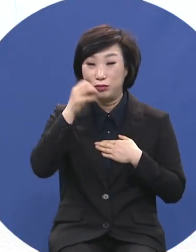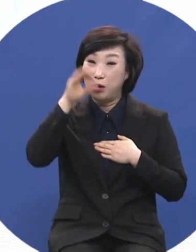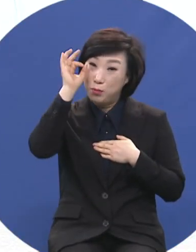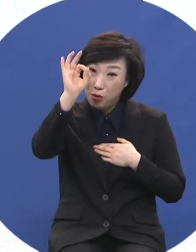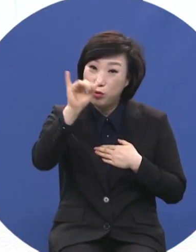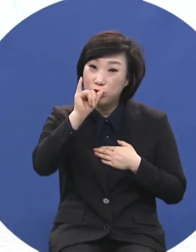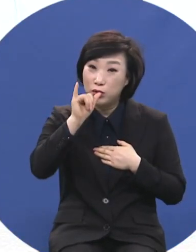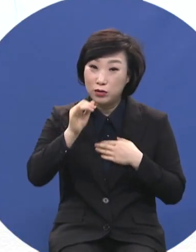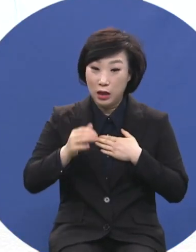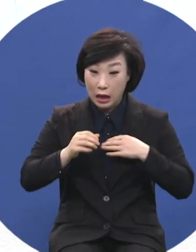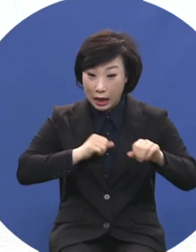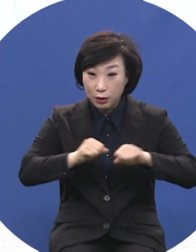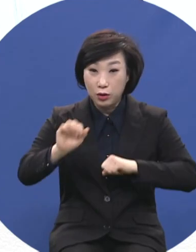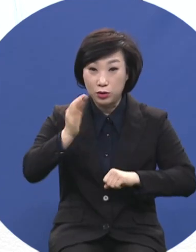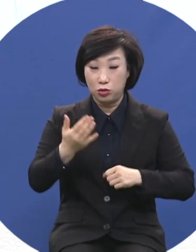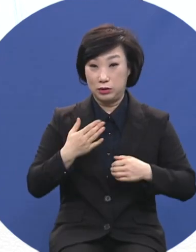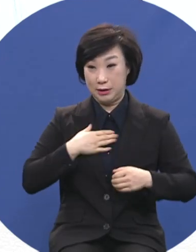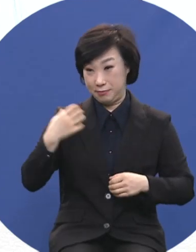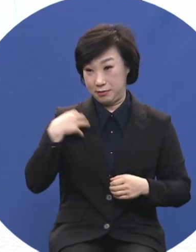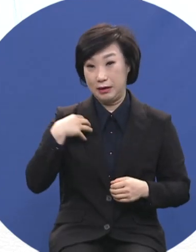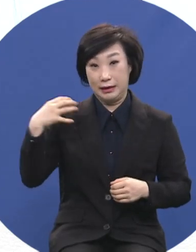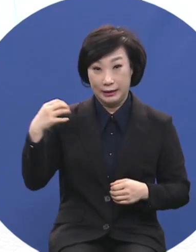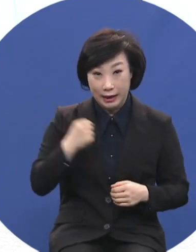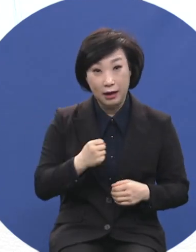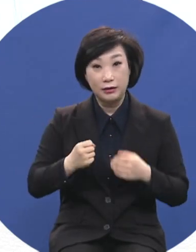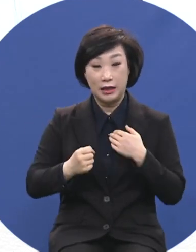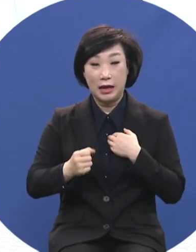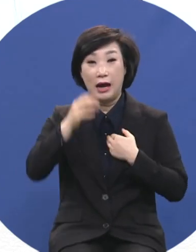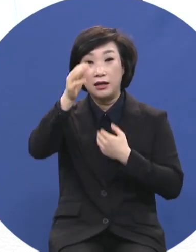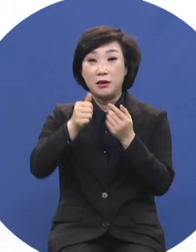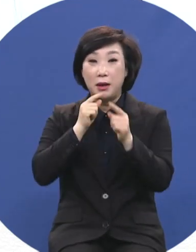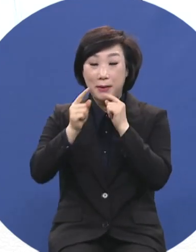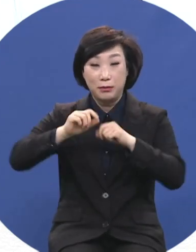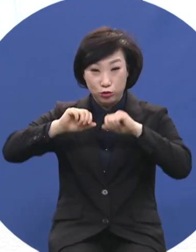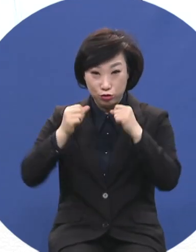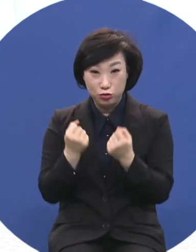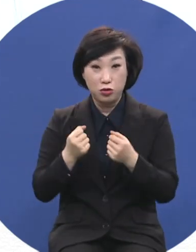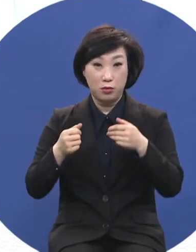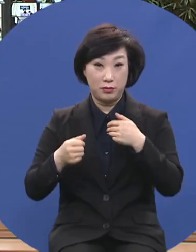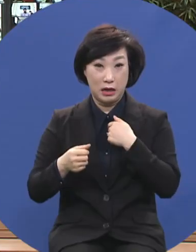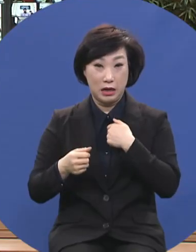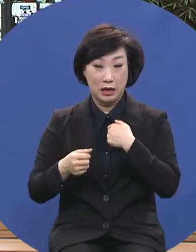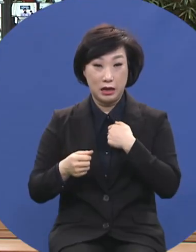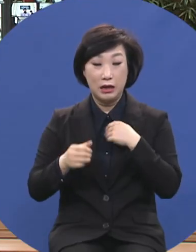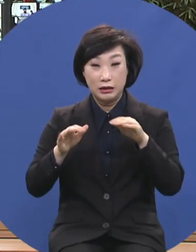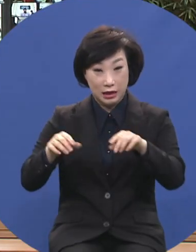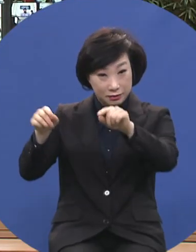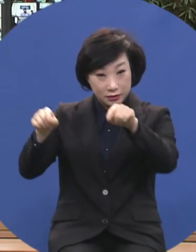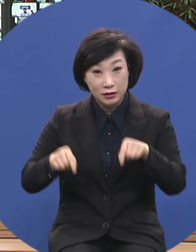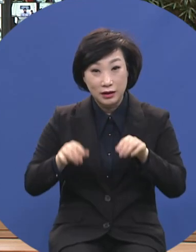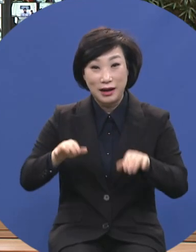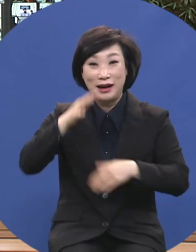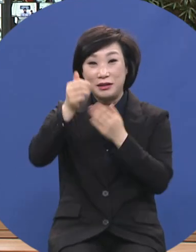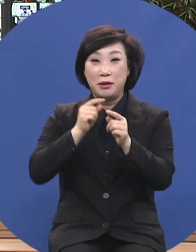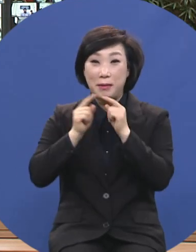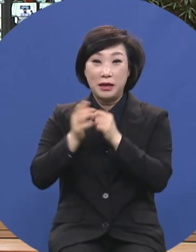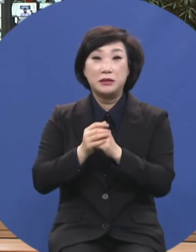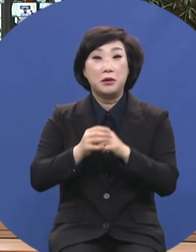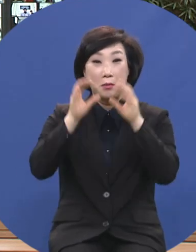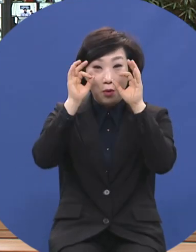내가 움직여야 되고 내가 책임져야 되고 그 말씀을 순종해야 되고 내가 그 말씀을